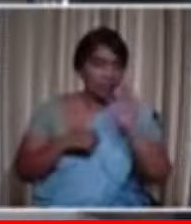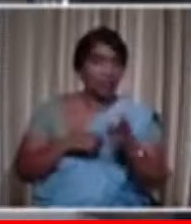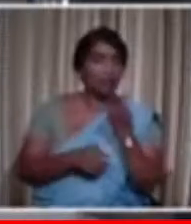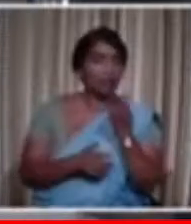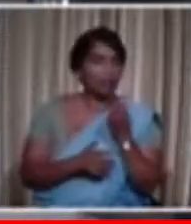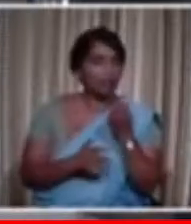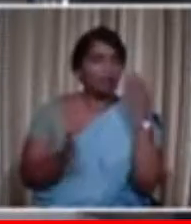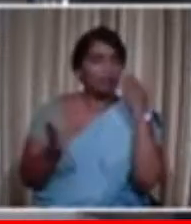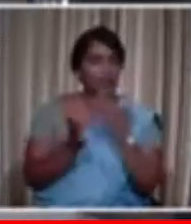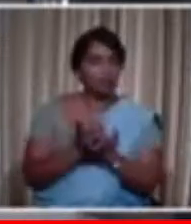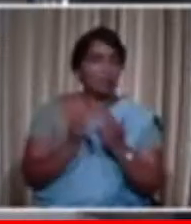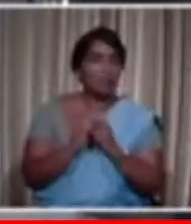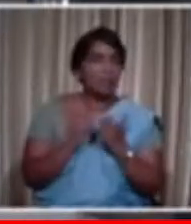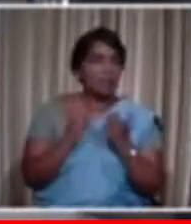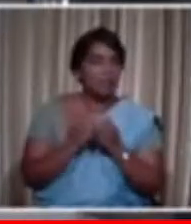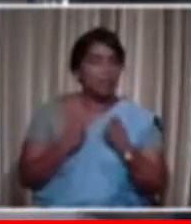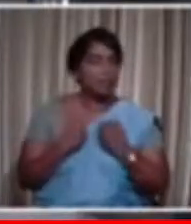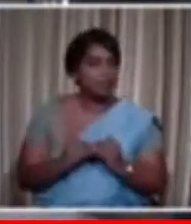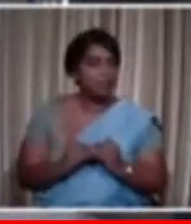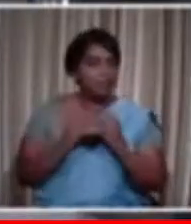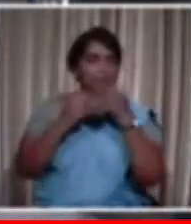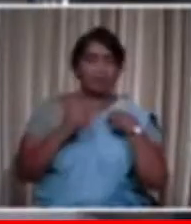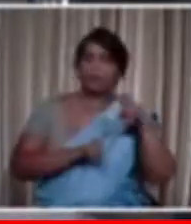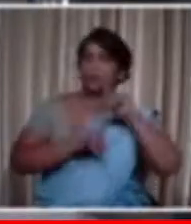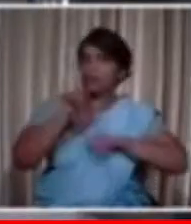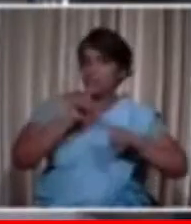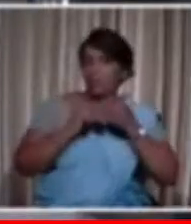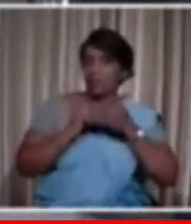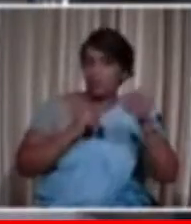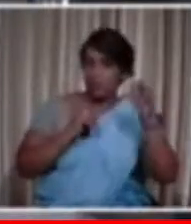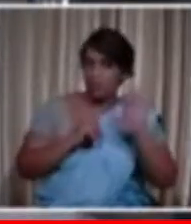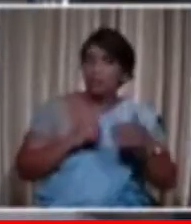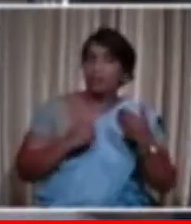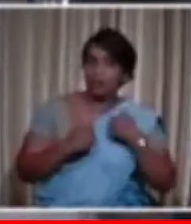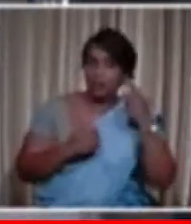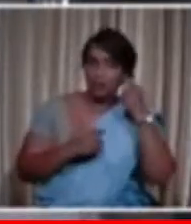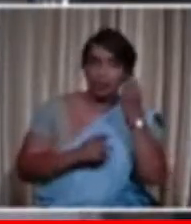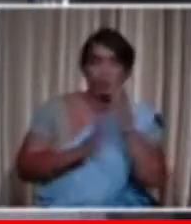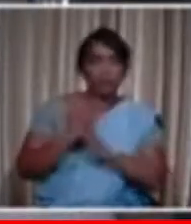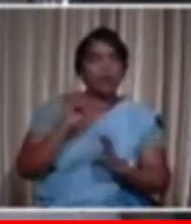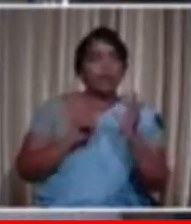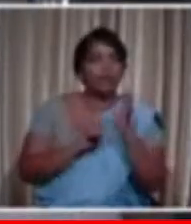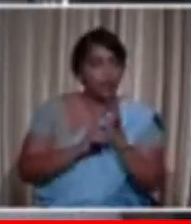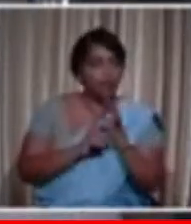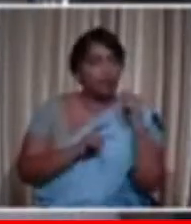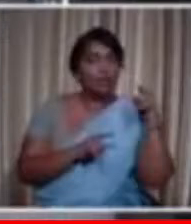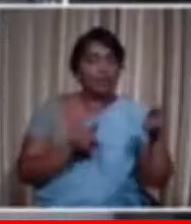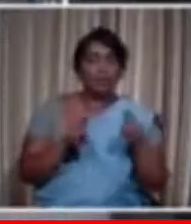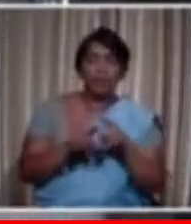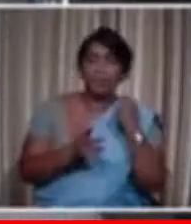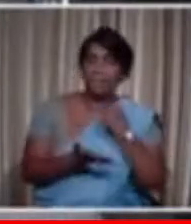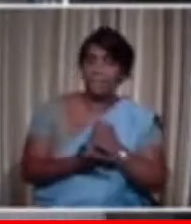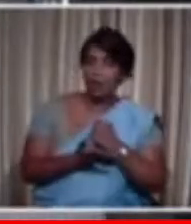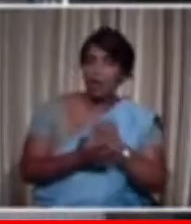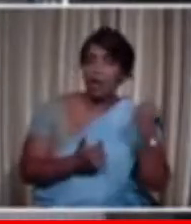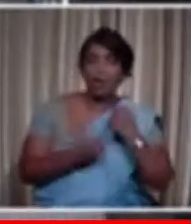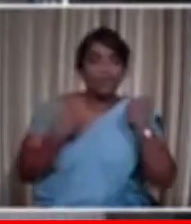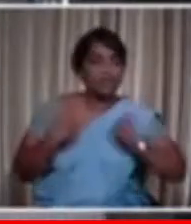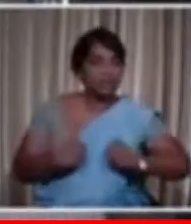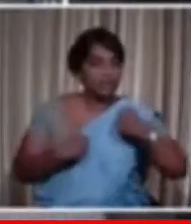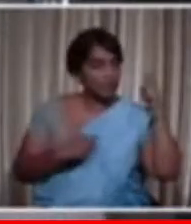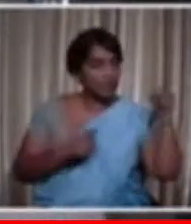ආර්ථික අගාධයෙන් ගොඩෙන්නයි අපි සාකච්ඡා කළ යුතු වන්නේ මම හිතනවා මුදල් අමාත්‍යතුමා ඒ වගේම මහ බැංකුවේ